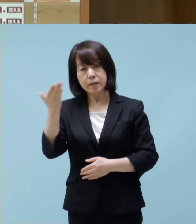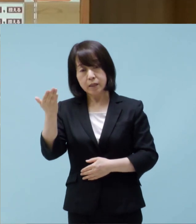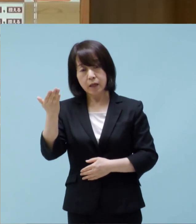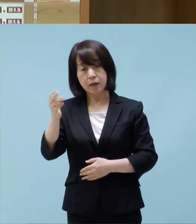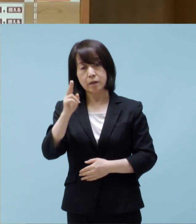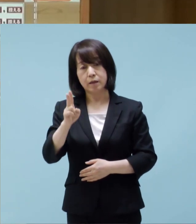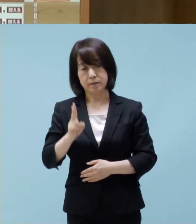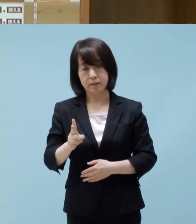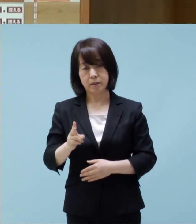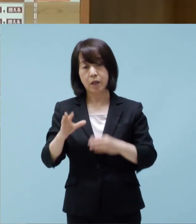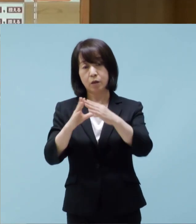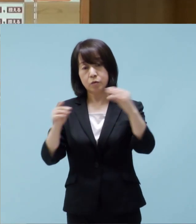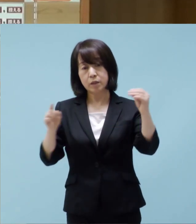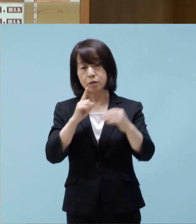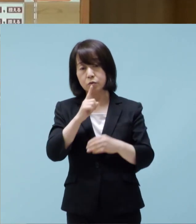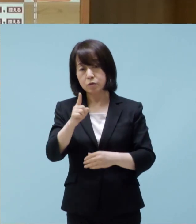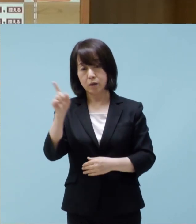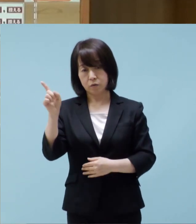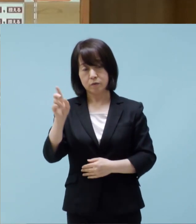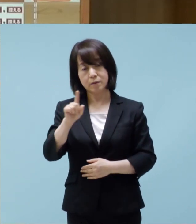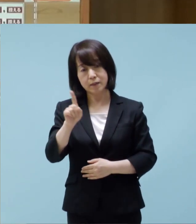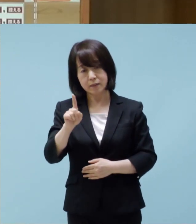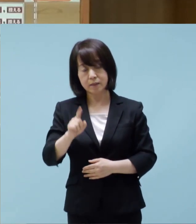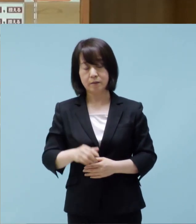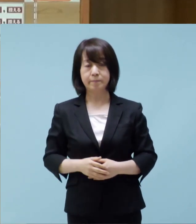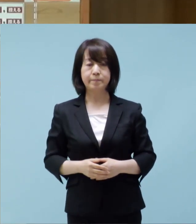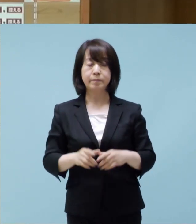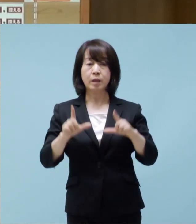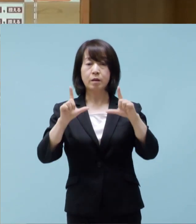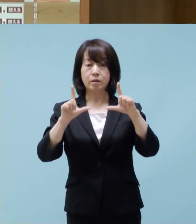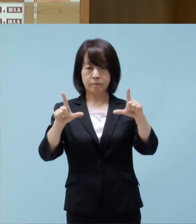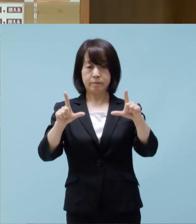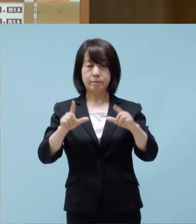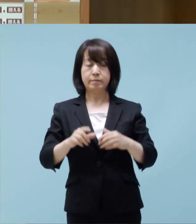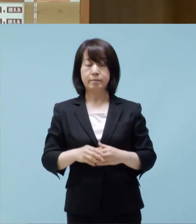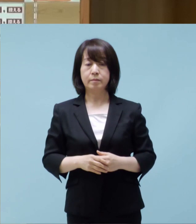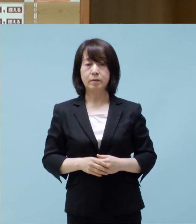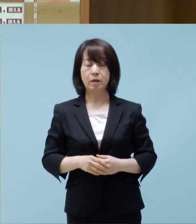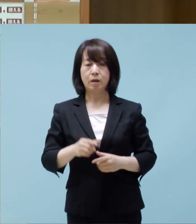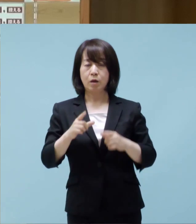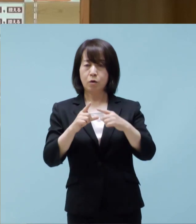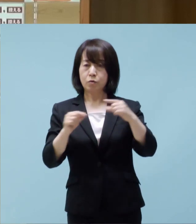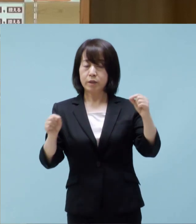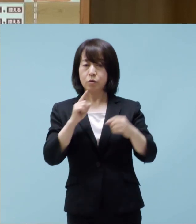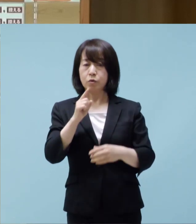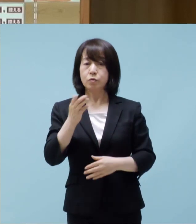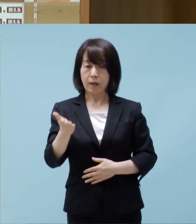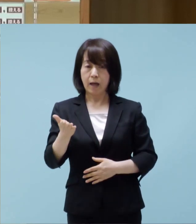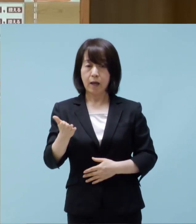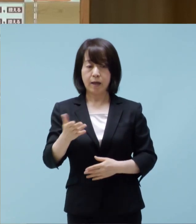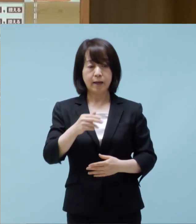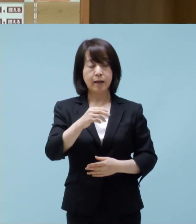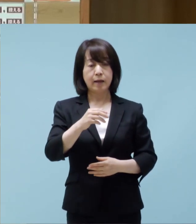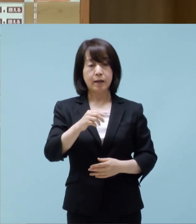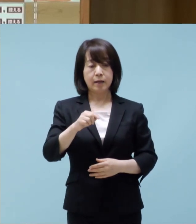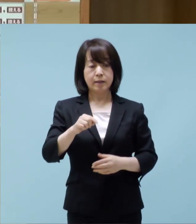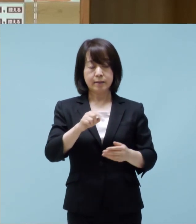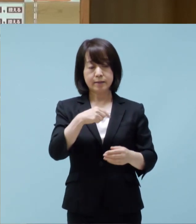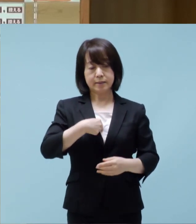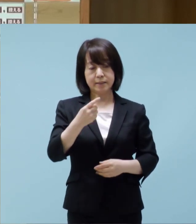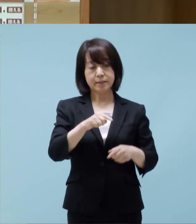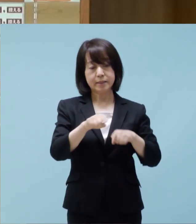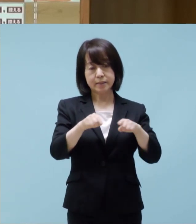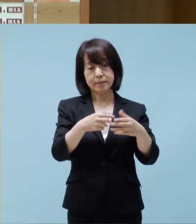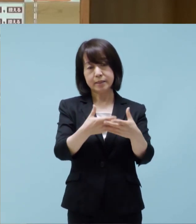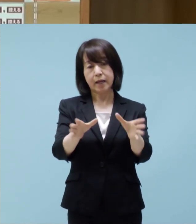うか？ 国といいますか、各自治体の皆様からもですね、その特定措置区